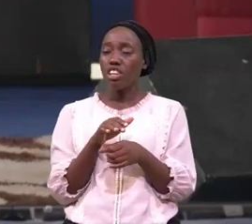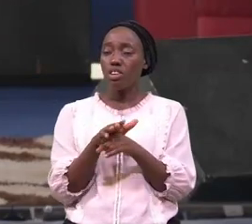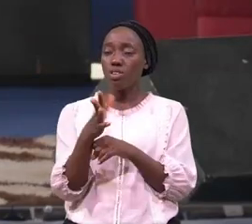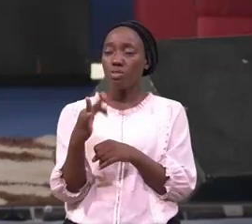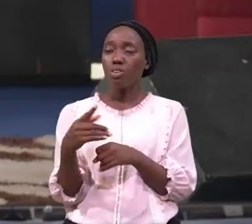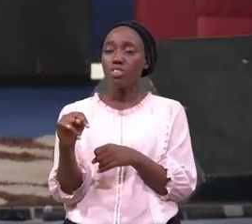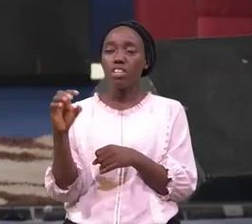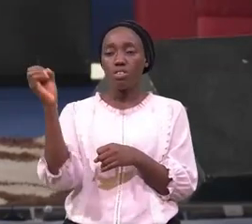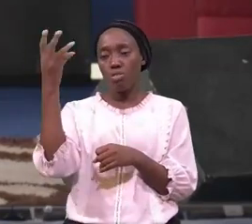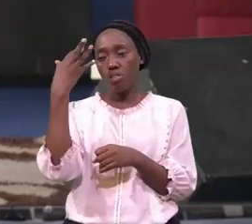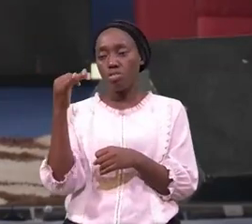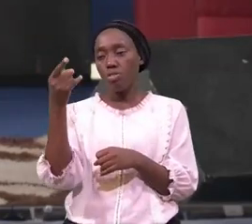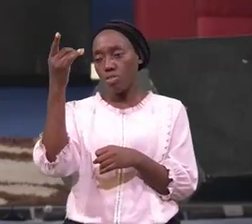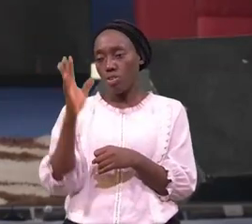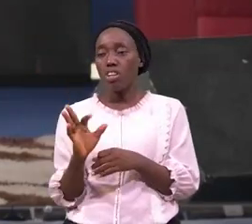de Dieu.